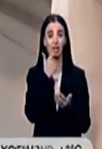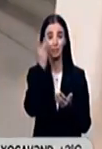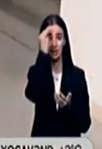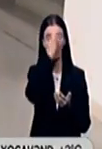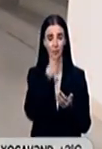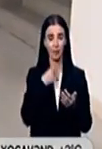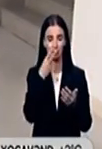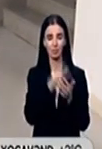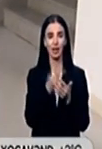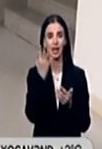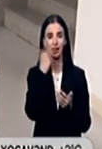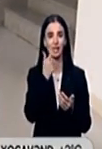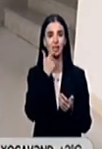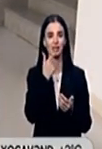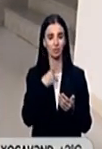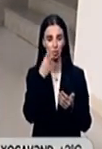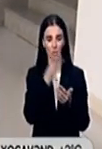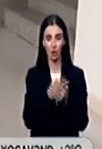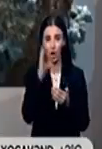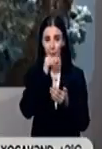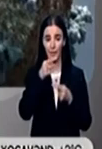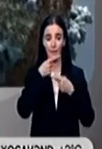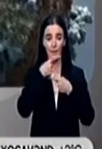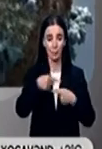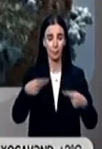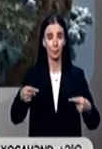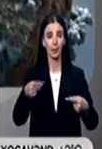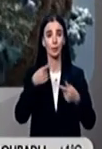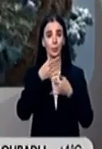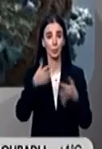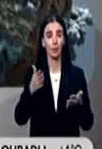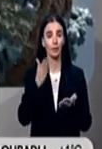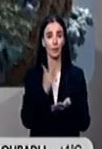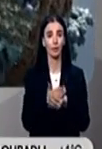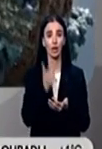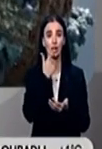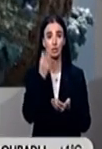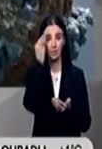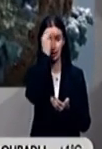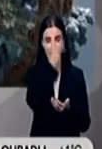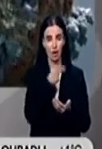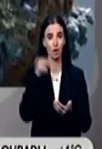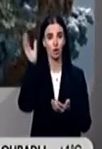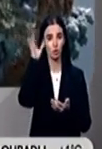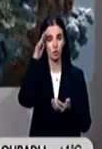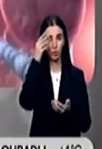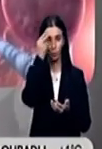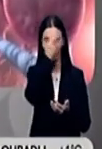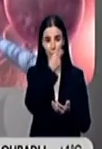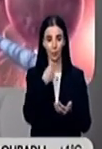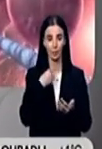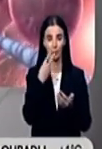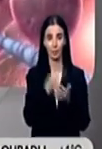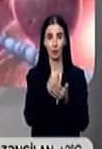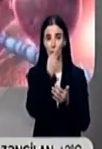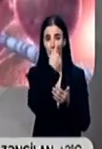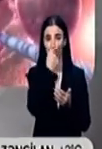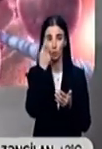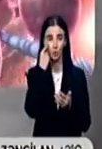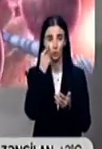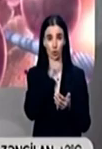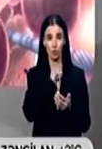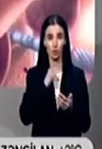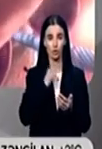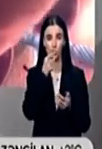özünü biruzə verir. Digər fərqlərə gəlincə. Qızılca xəstəliyində su çiçəyindən fərqli olaraq gözdə konyuktivit,